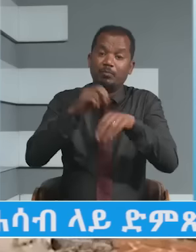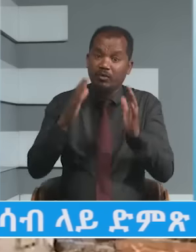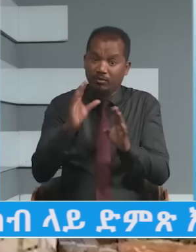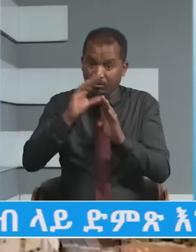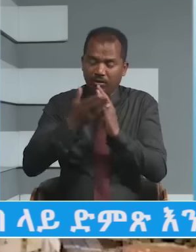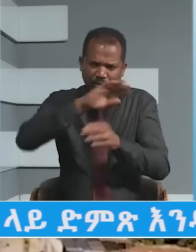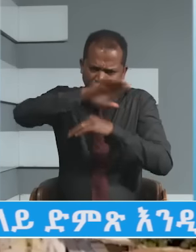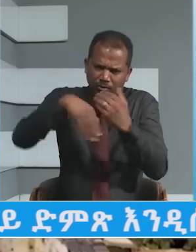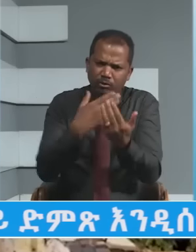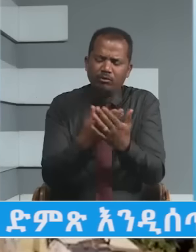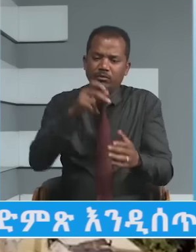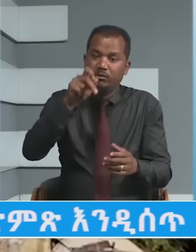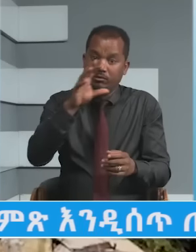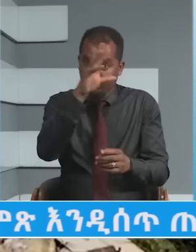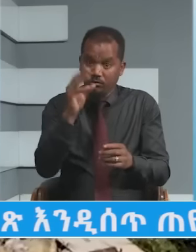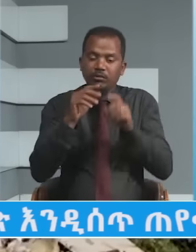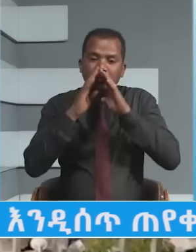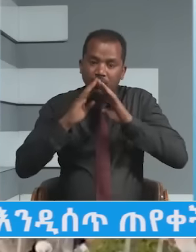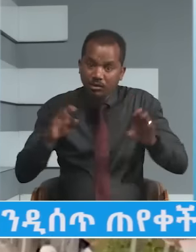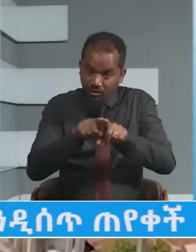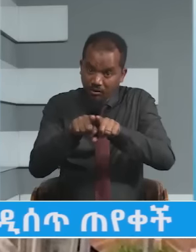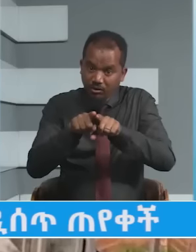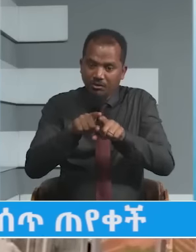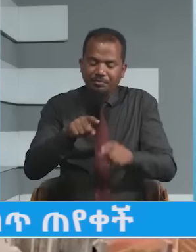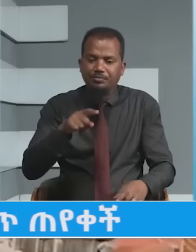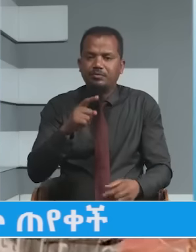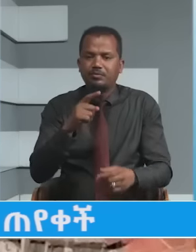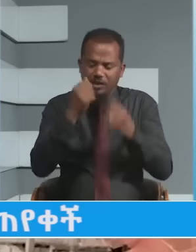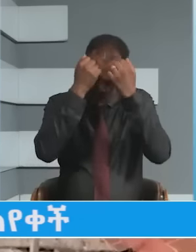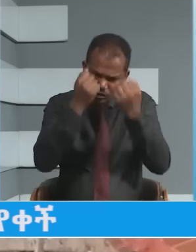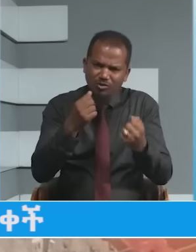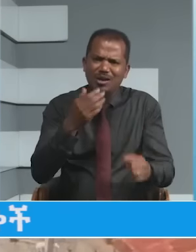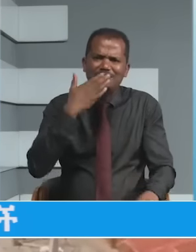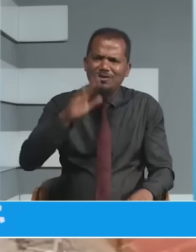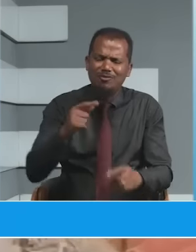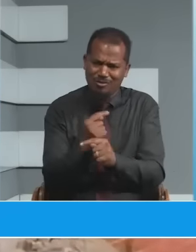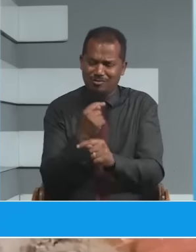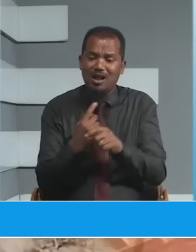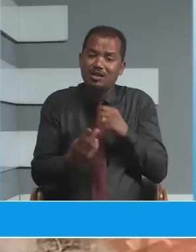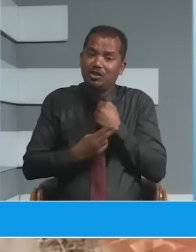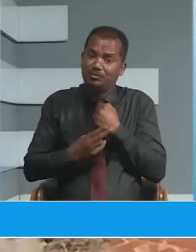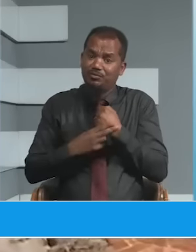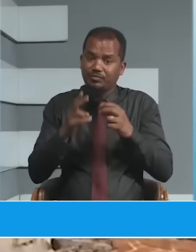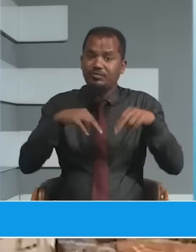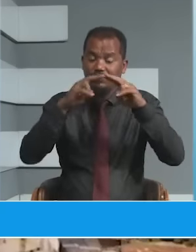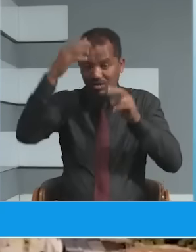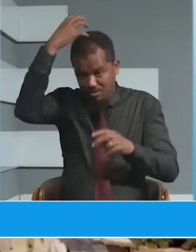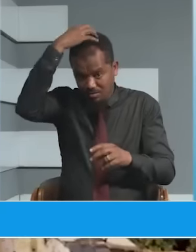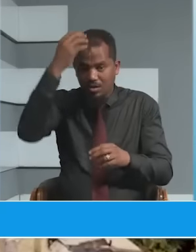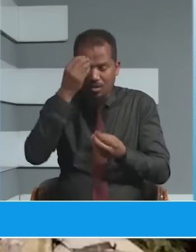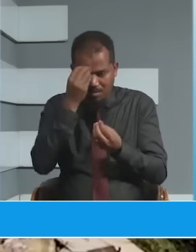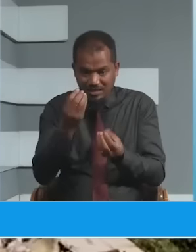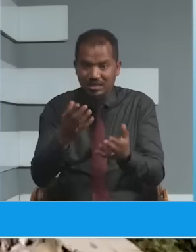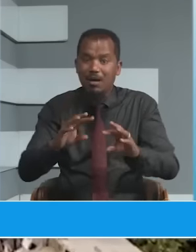ወቅታዊ ሁኔታ ሁሉም ወገኖች ለፕሪቶሪያው የሰላም ስምምነት እንዲገዙና ከተንኳሽ ተግባራት እንዲቆጠቡ የፌዴራል